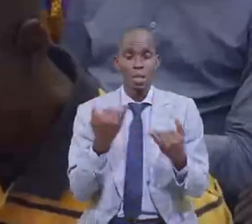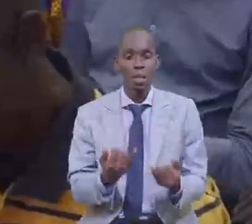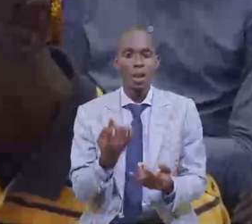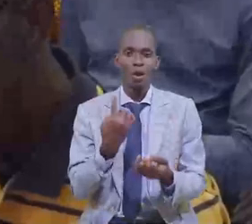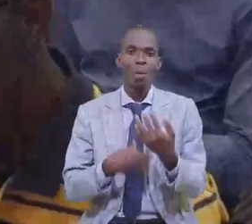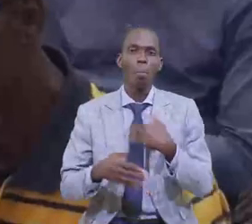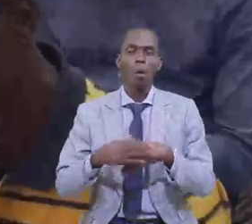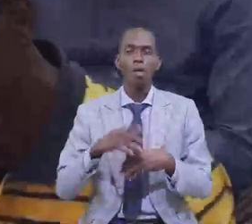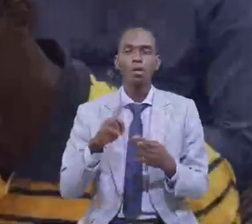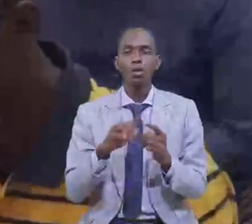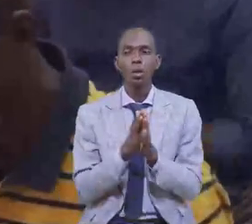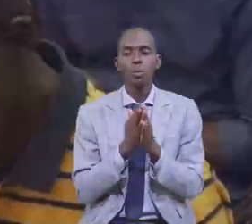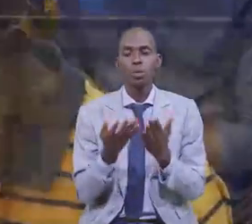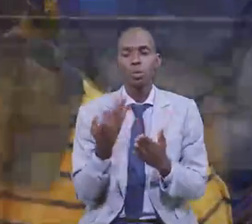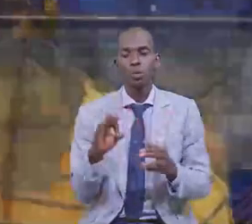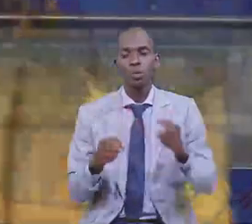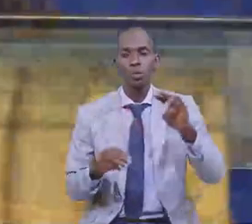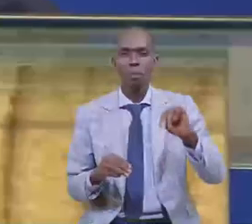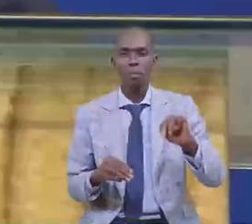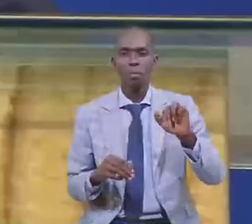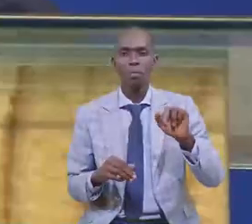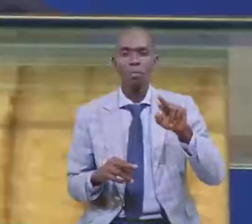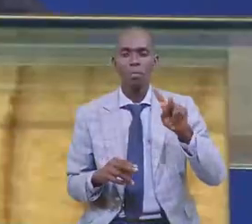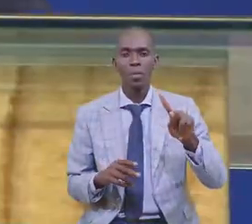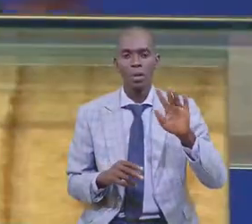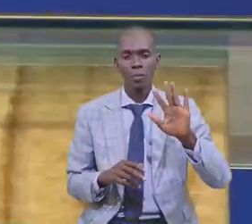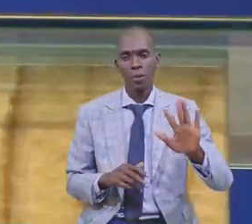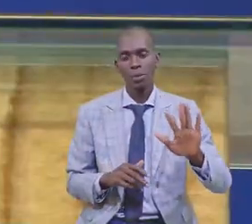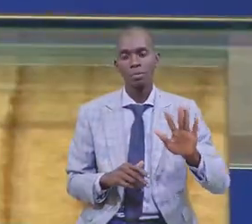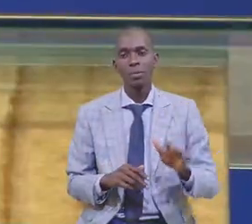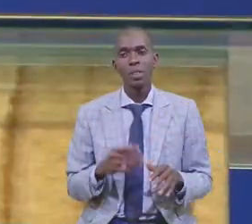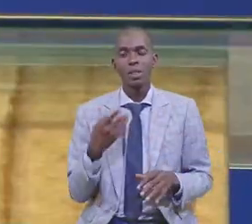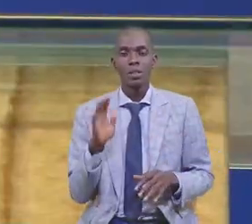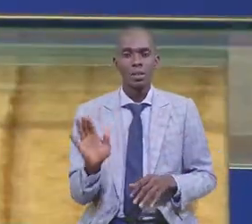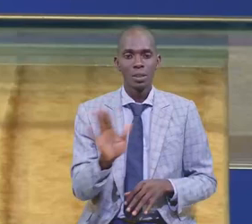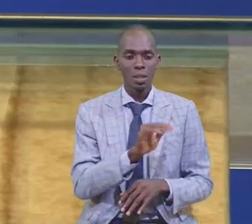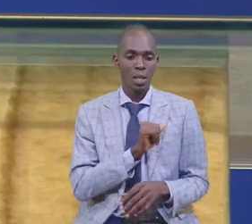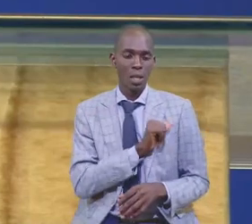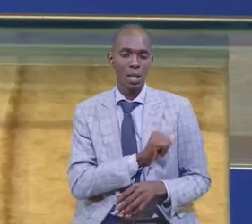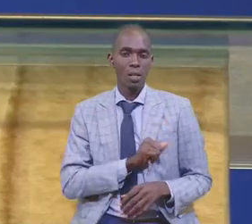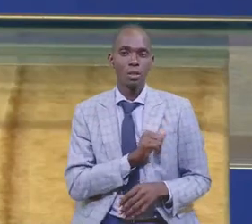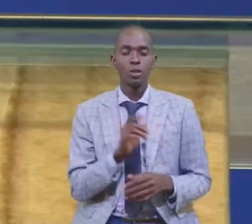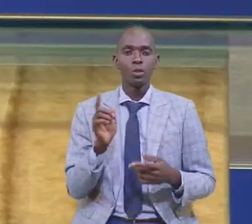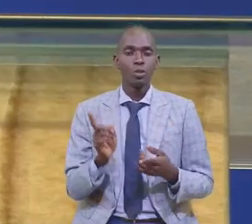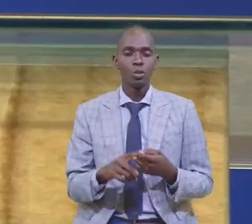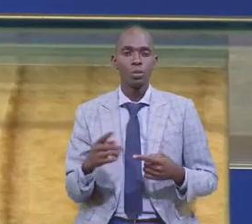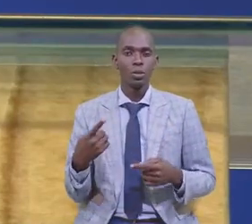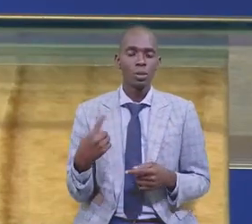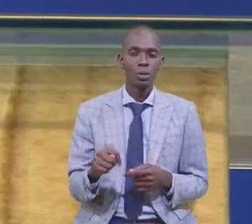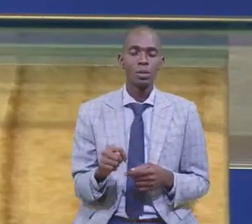Revenons à Marc chapitre 5. Leur attitude à